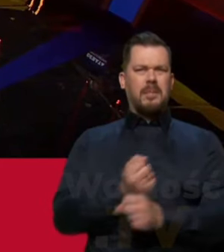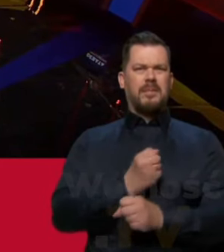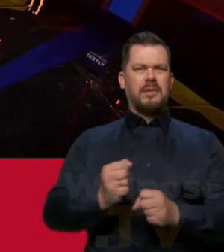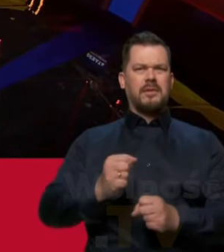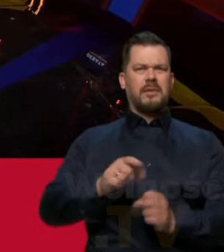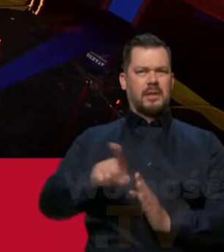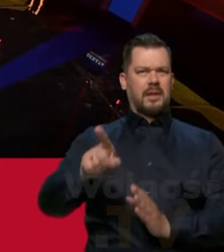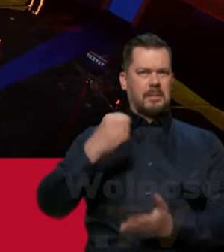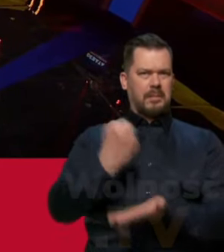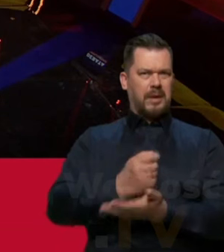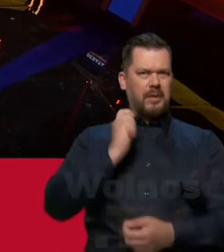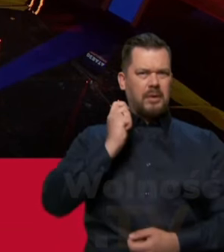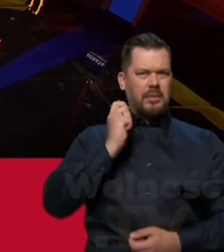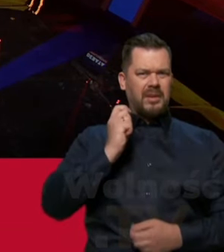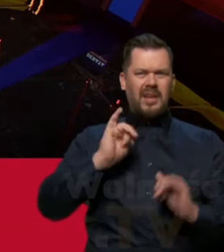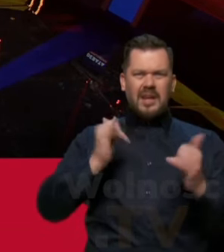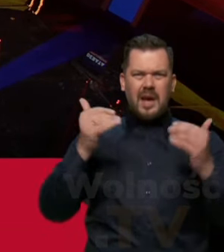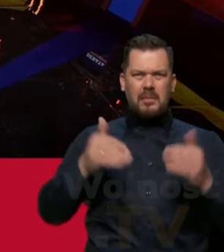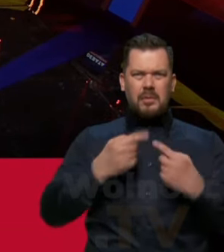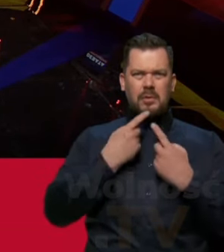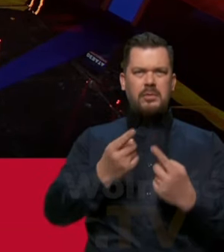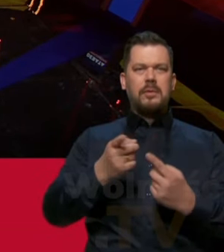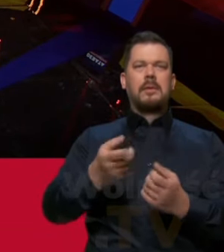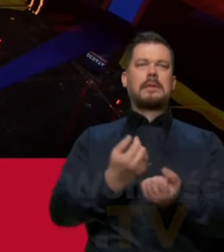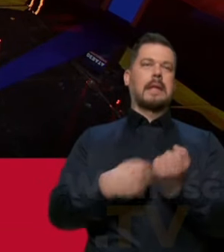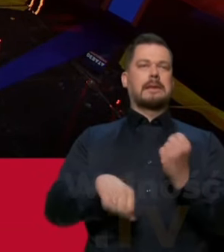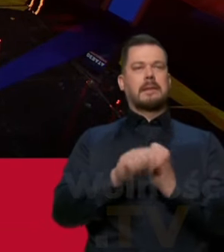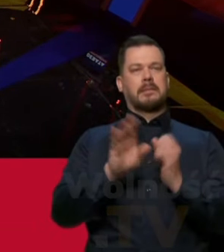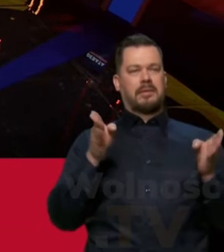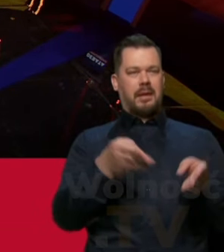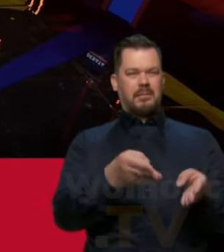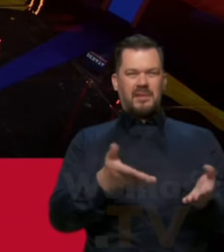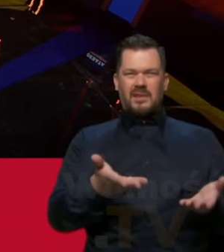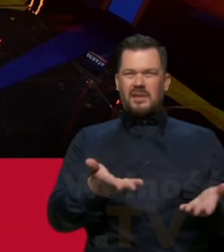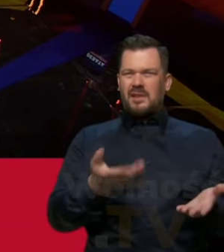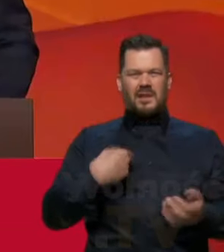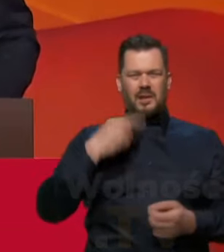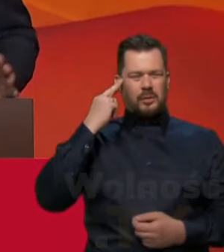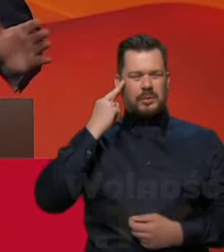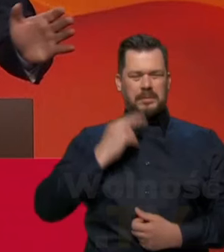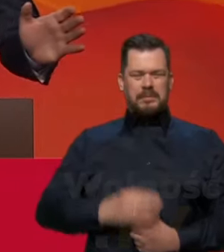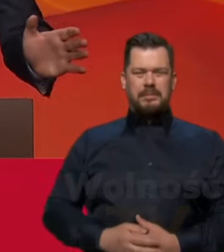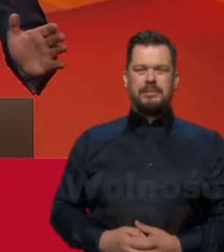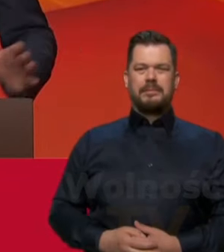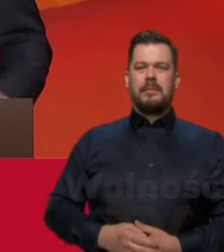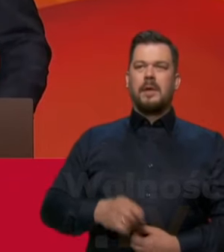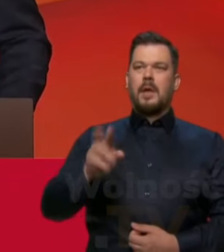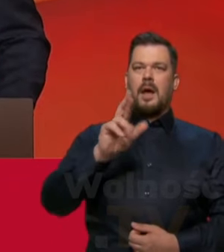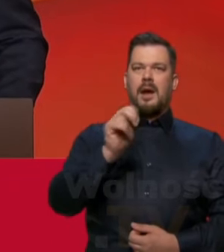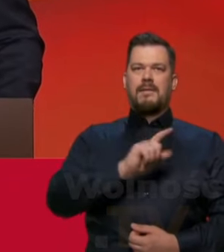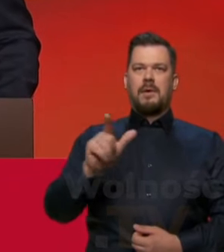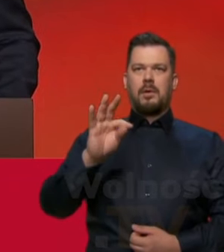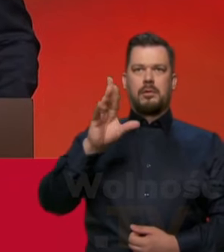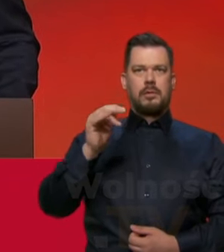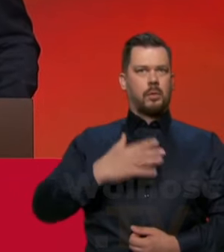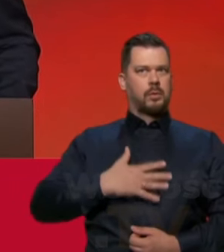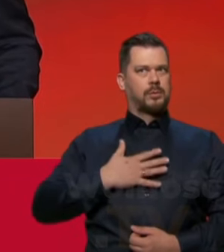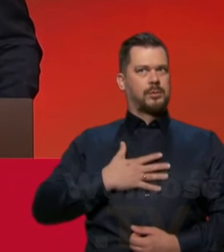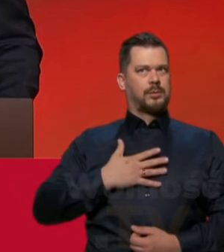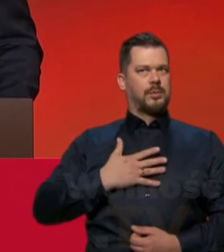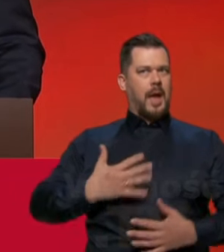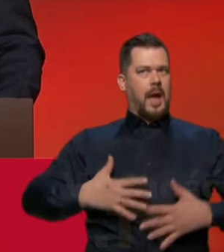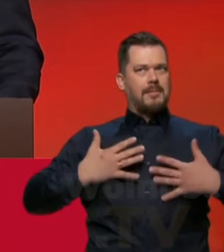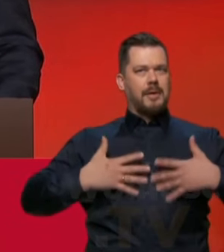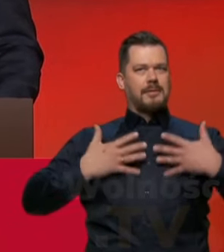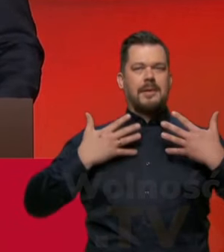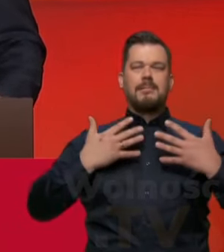prawa kobiet. Jak można dzisiaj mówić, że to jest temat zastępczy? Kompletnie tego nie rozumiem. Odpowiadał Rafał Trzaskowski. Jak widać, to temat, który budzi bardzo wiele